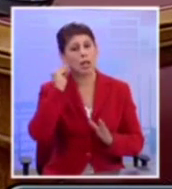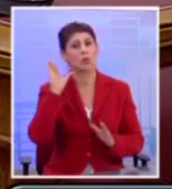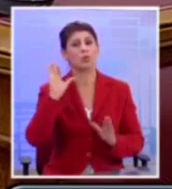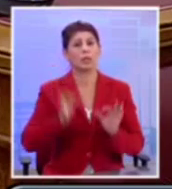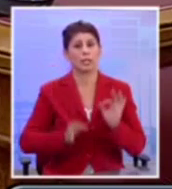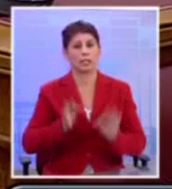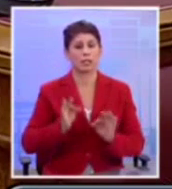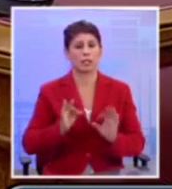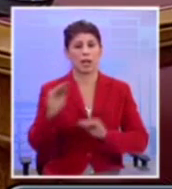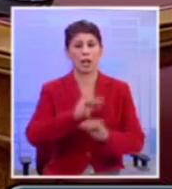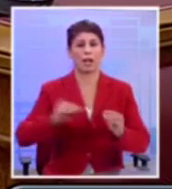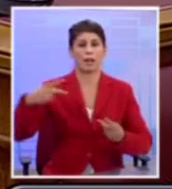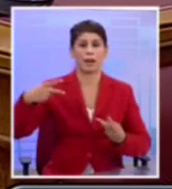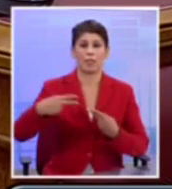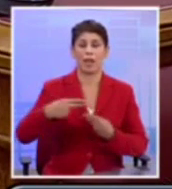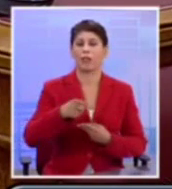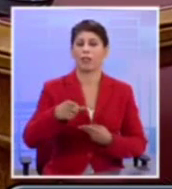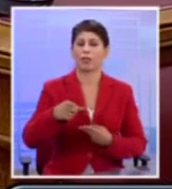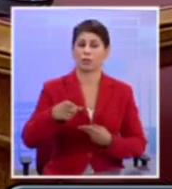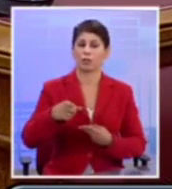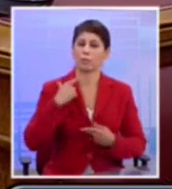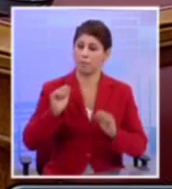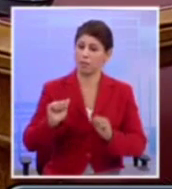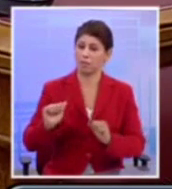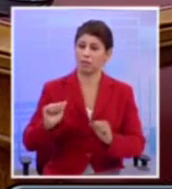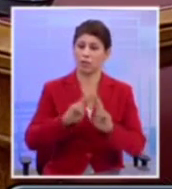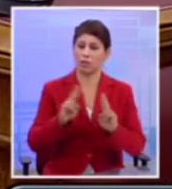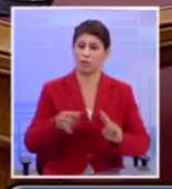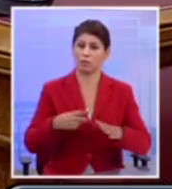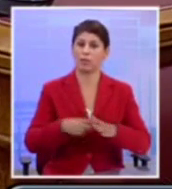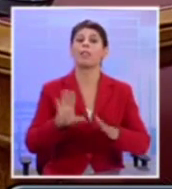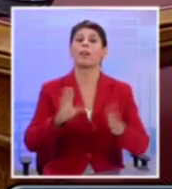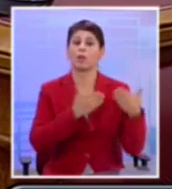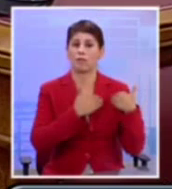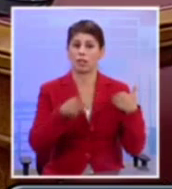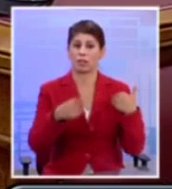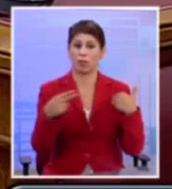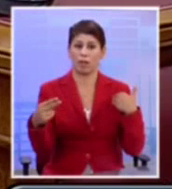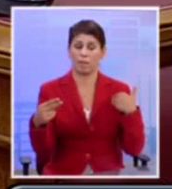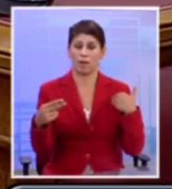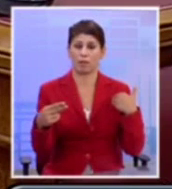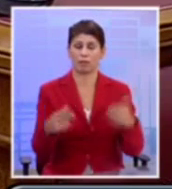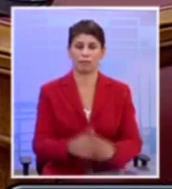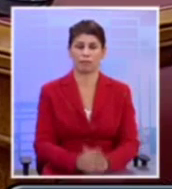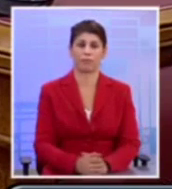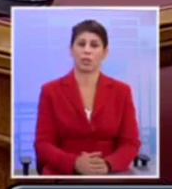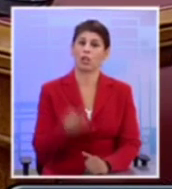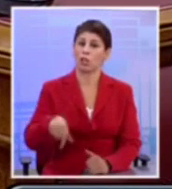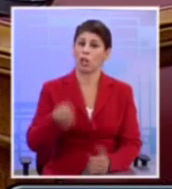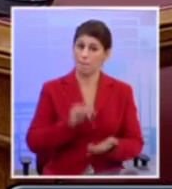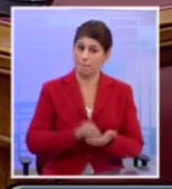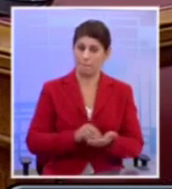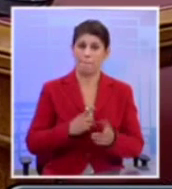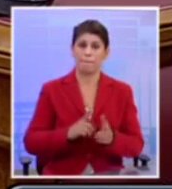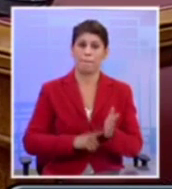συζητήσουν την αδιάρθρωση του χρέους παρά τις πιέσεις του Ταμείου, δεν έχουν καμία ευθύνη για αυτό το θέμα? Τώρα πάλι πρέπει ο ελληνικός λαός